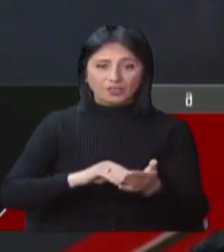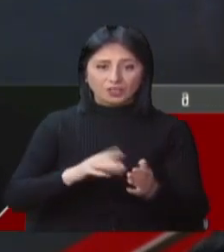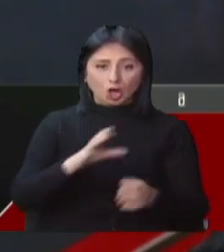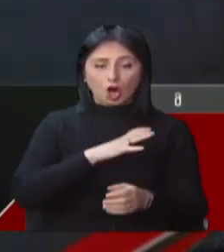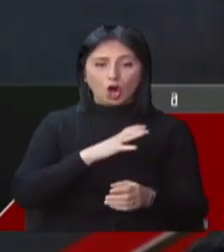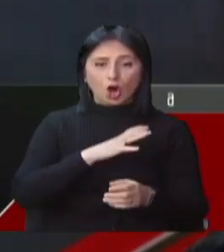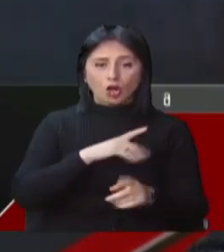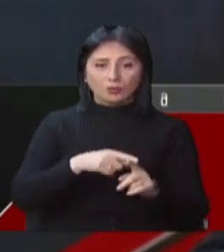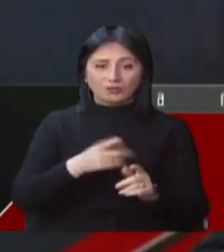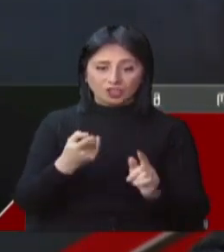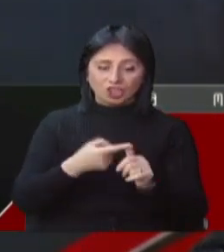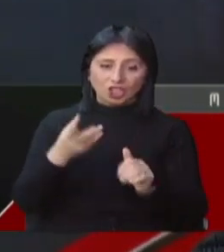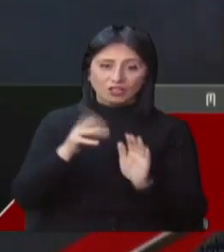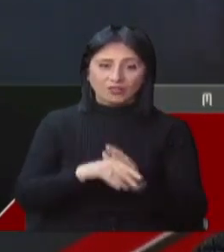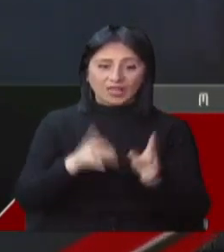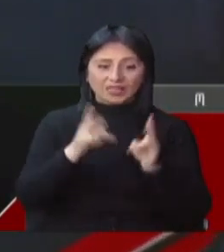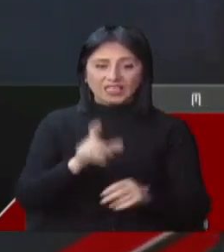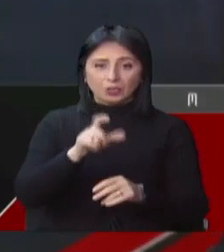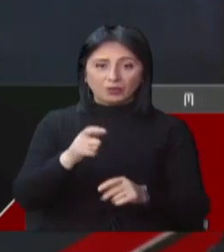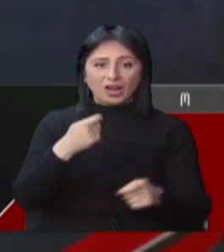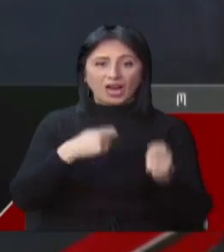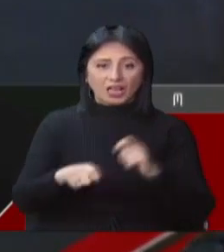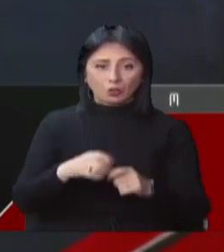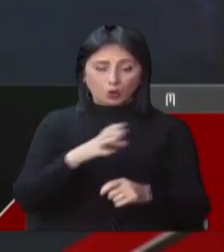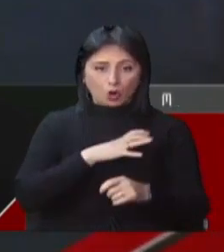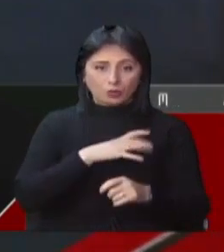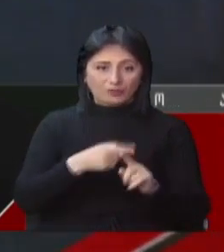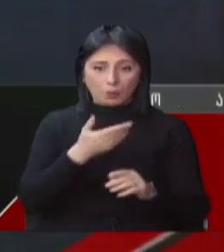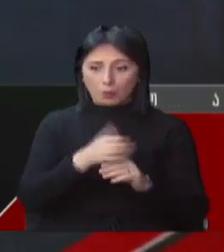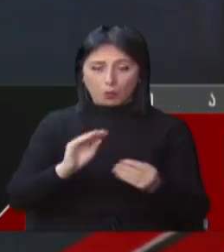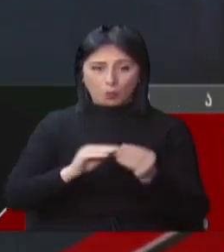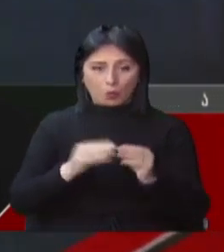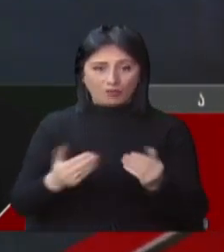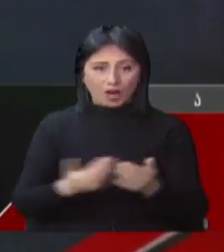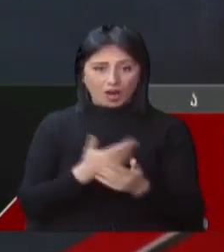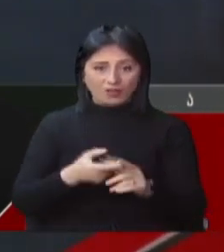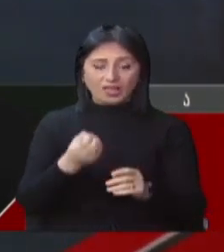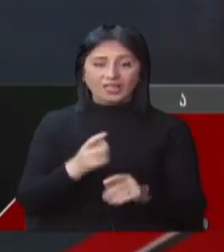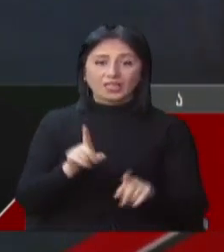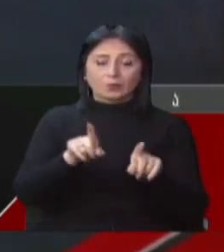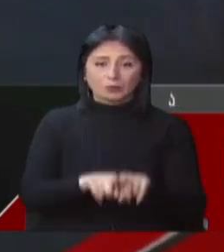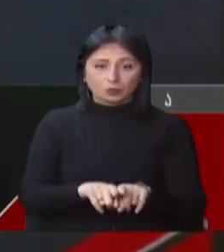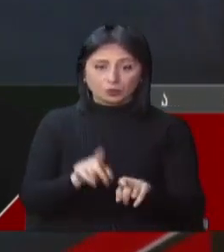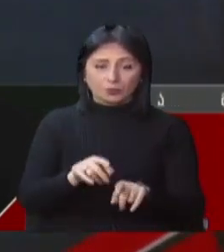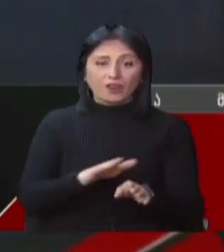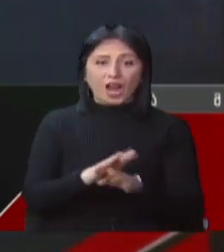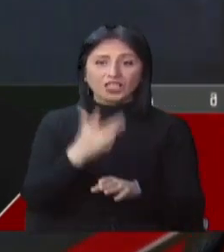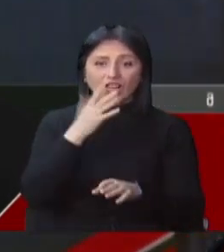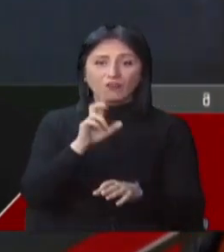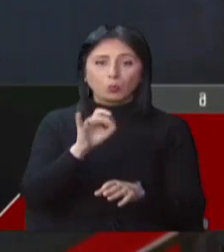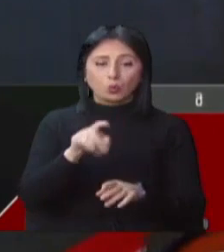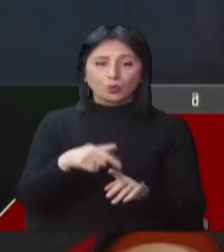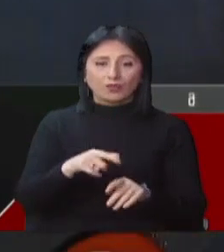ქონებების ჩაუთვალეს დაზარალებულ ადამიანებს გაყიდულ უძრავ ქონებებად ეს ცალკე პრობლემა არის ახალი პრობლემა და კიდე ასევე აღსრულების ეროვნული